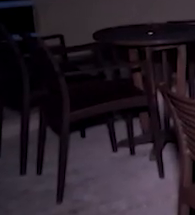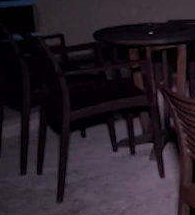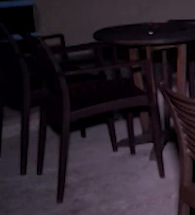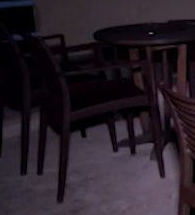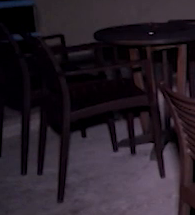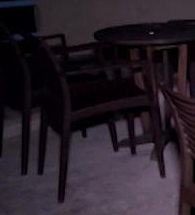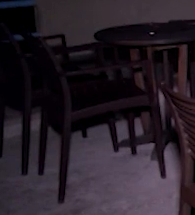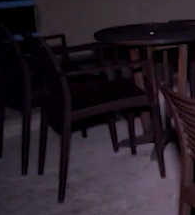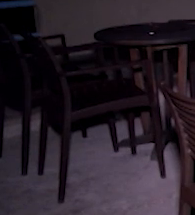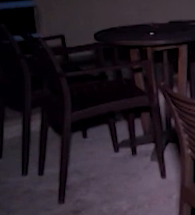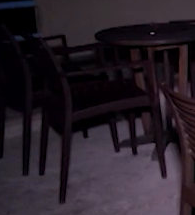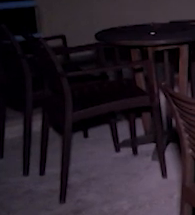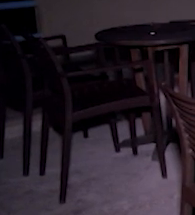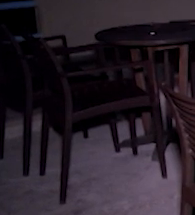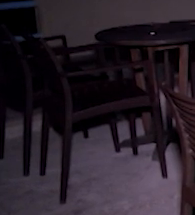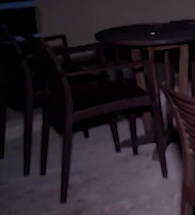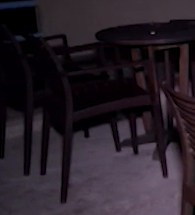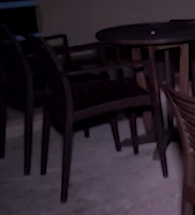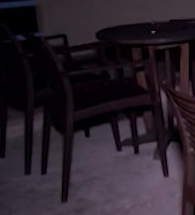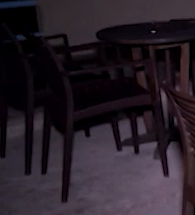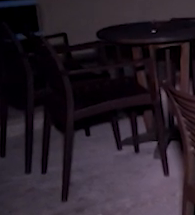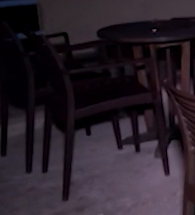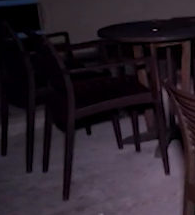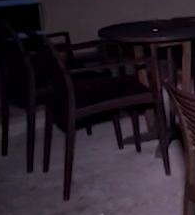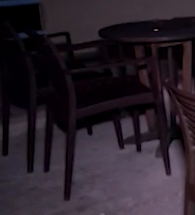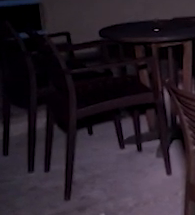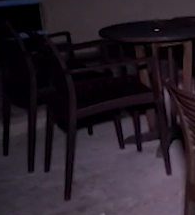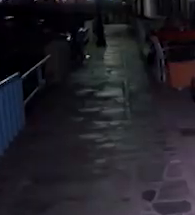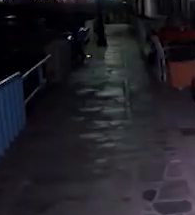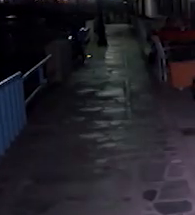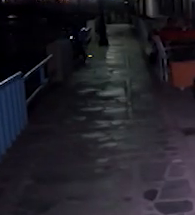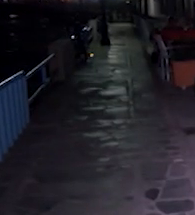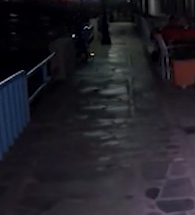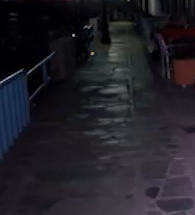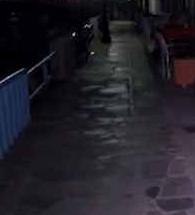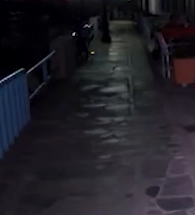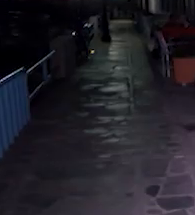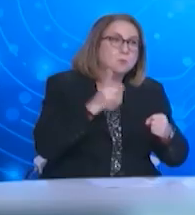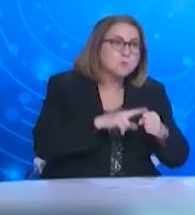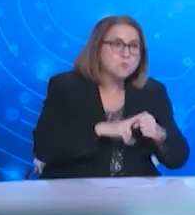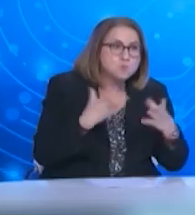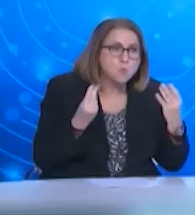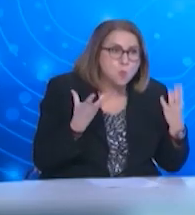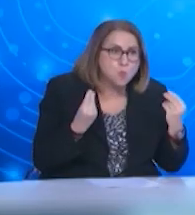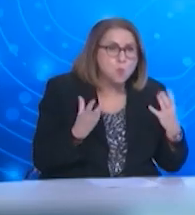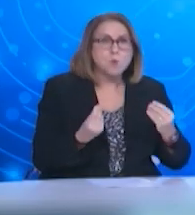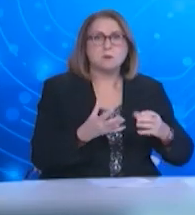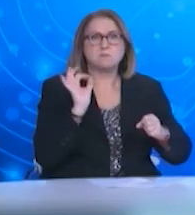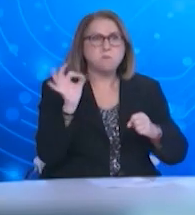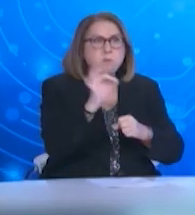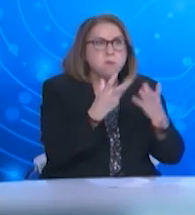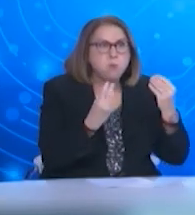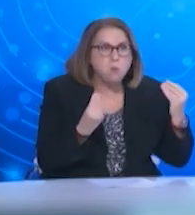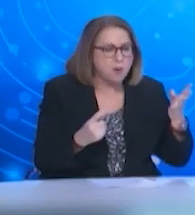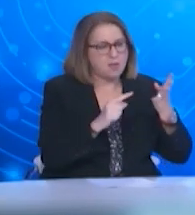περιοχή εξαρτάται από την αυξανόμενη ή μειούμενη τάση επιδημιολογικών μεγεθών. Ο χάρτης υγειονομικής ασφάλειας